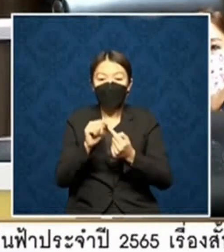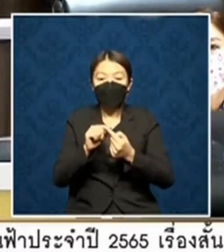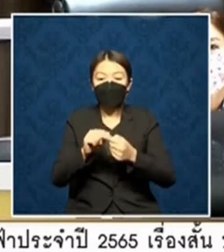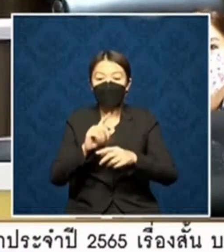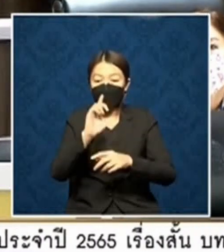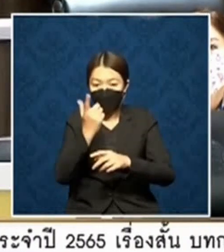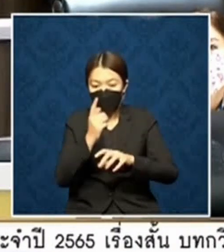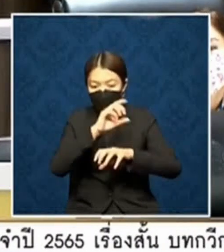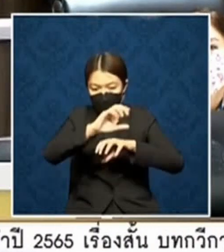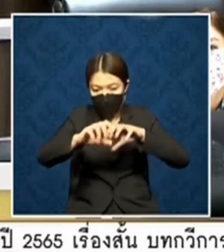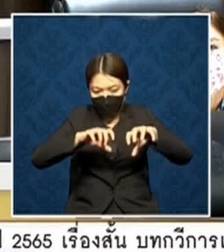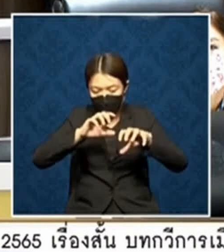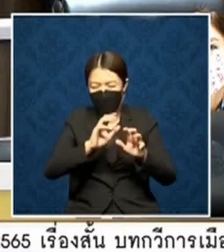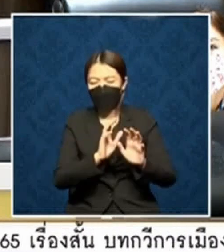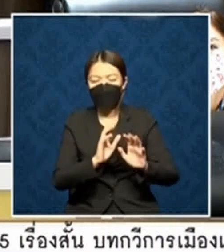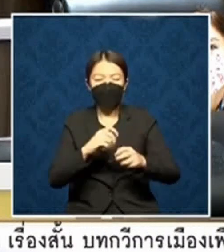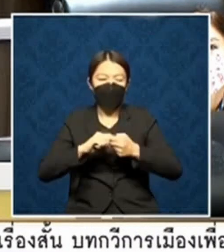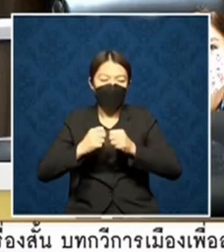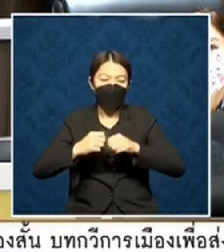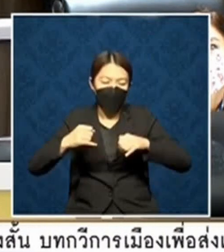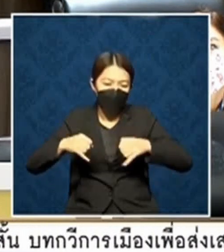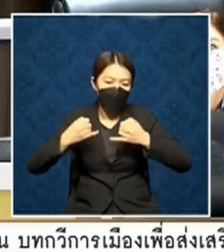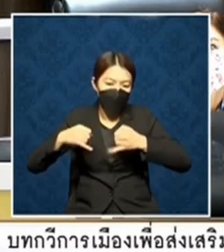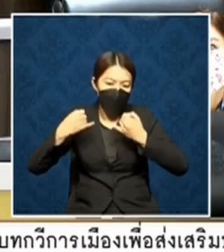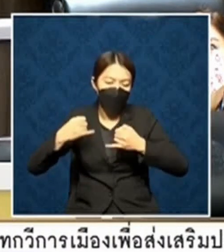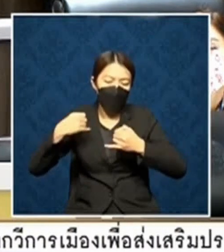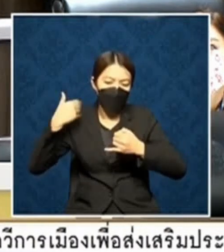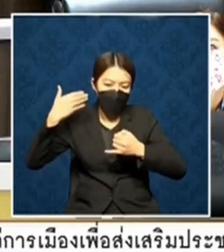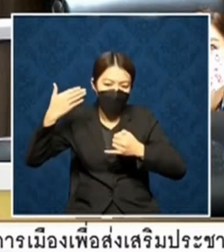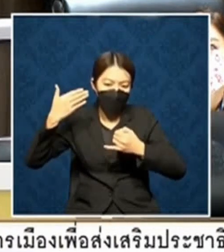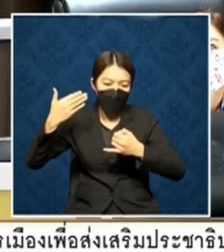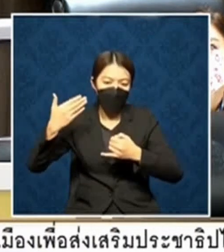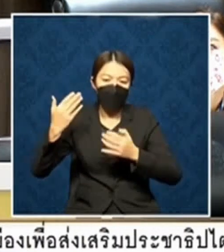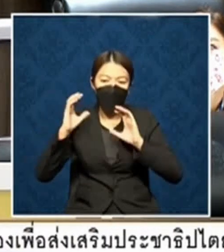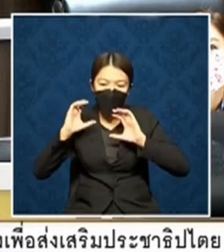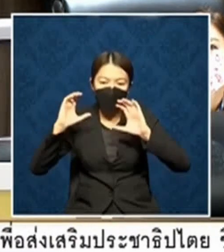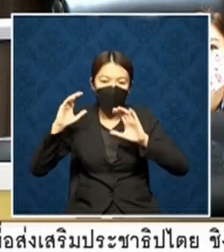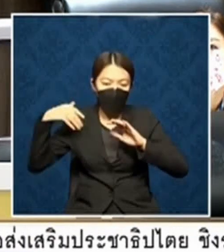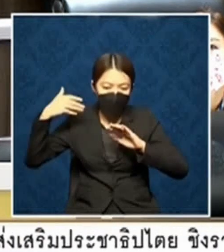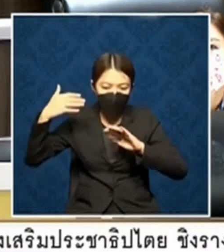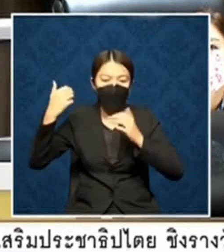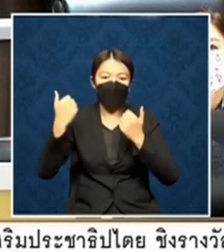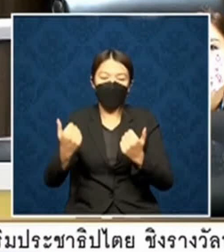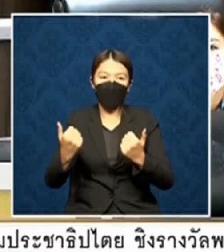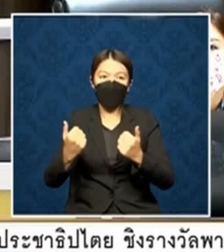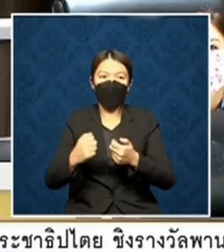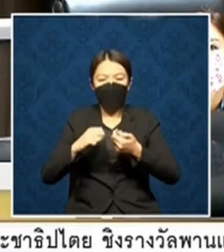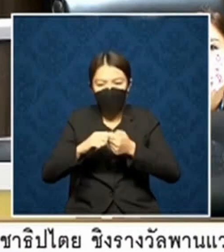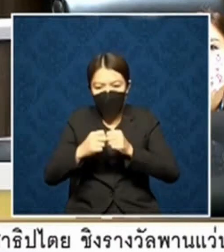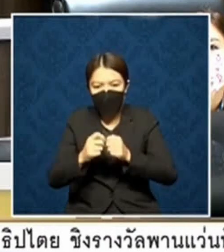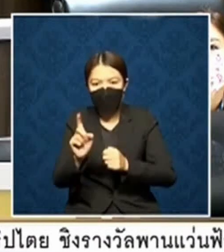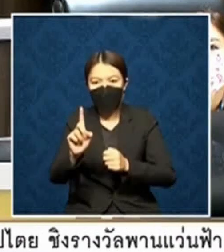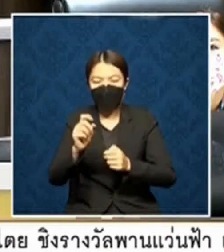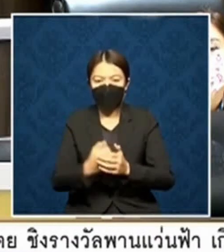ทองคำนั้นถูกสะสมมาอย่างยาวนานครับเรียกได้ว่าในหลายสมัยของรัฐบาลเลยทีเดียวไม่ว่าจะเป็นปัญหาในเรื่อง